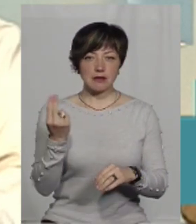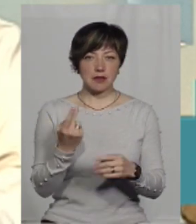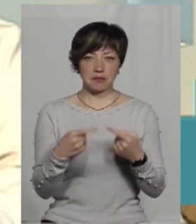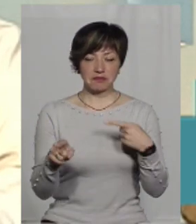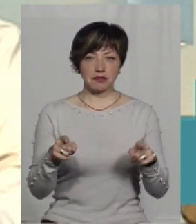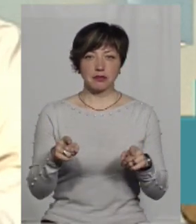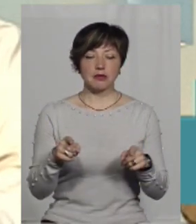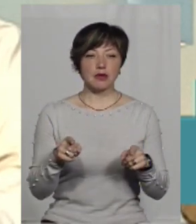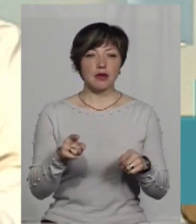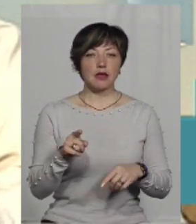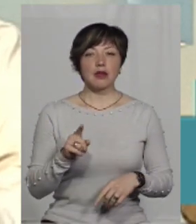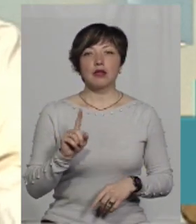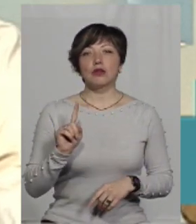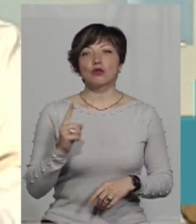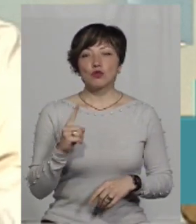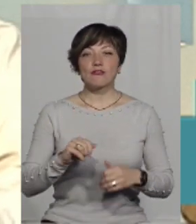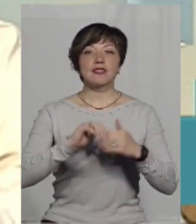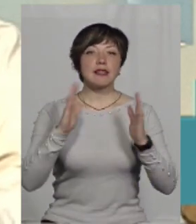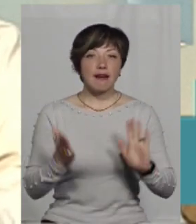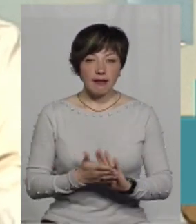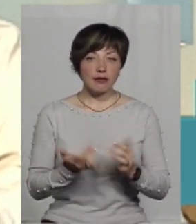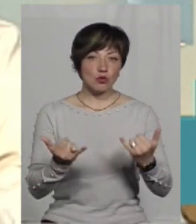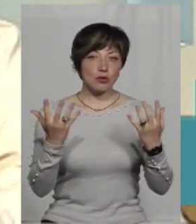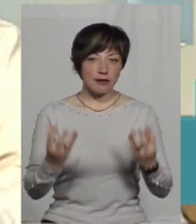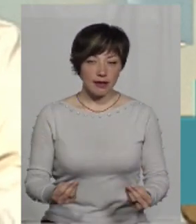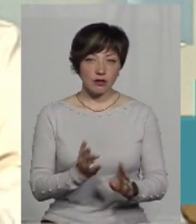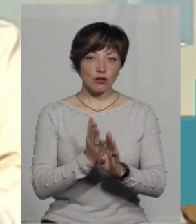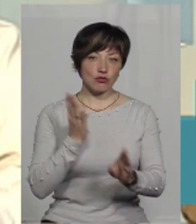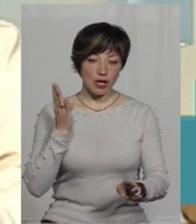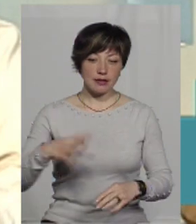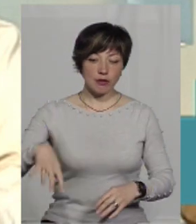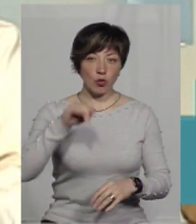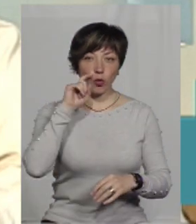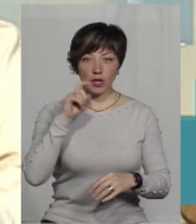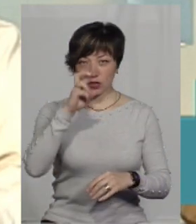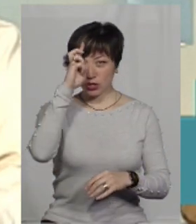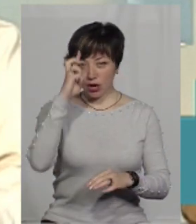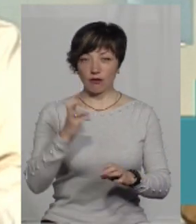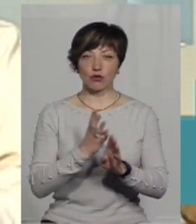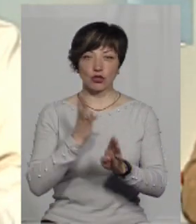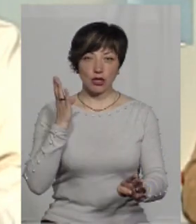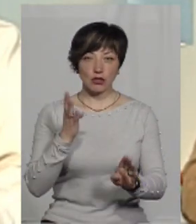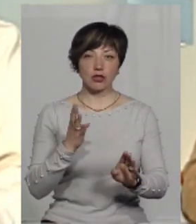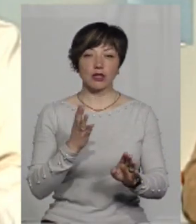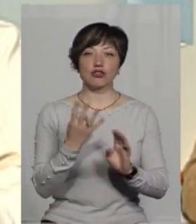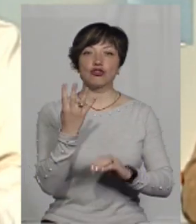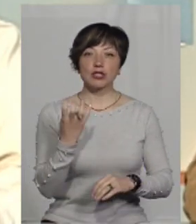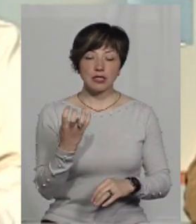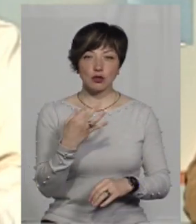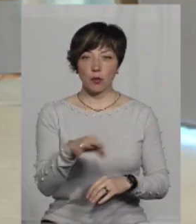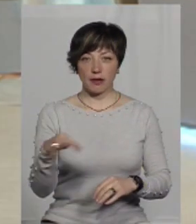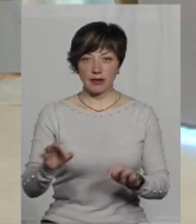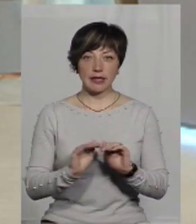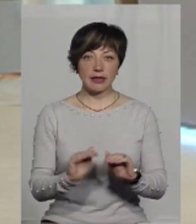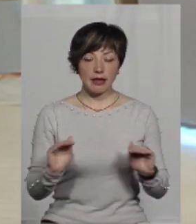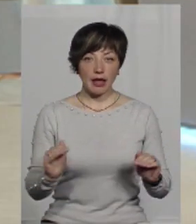директор департаменту. Тому що взагалі на сьогоднішній день на черзі по Україні на державну чергу стоїть 400 там з